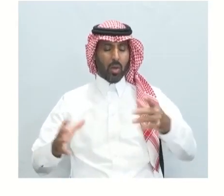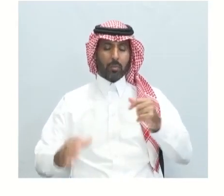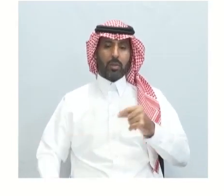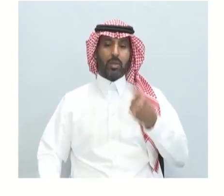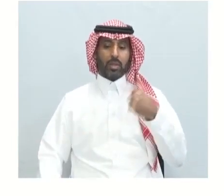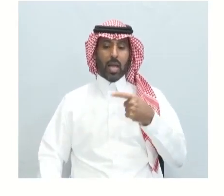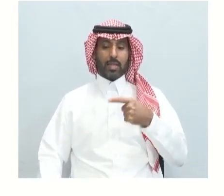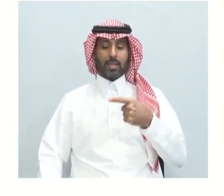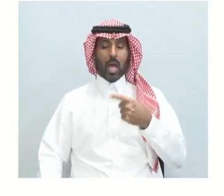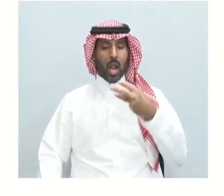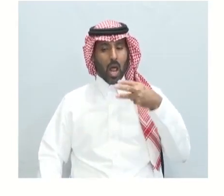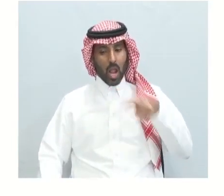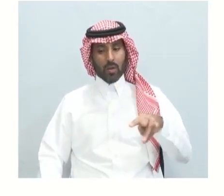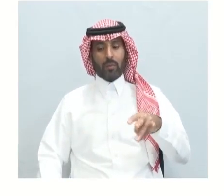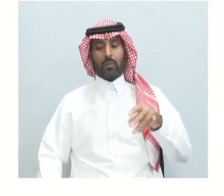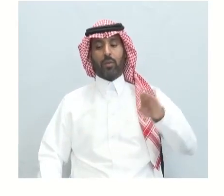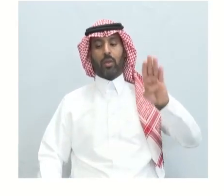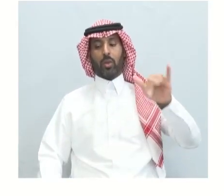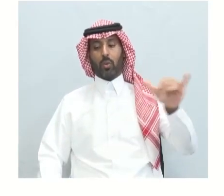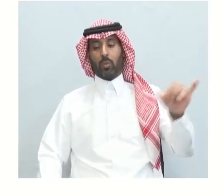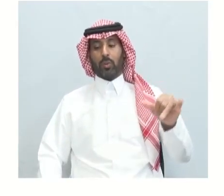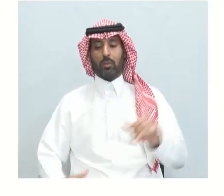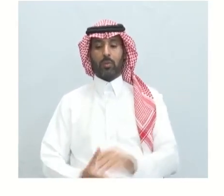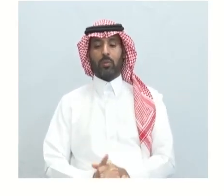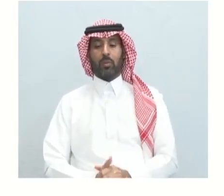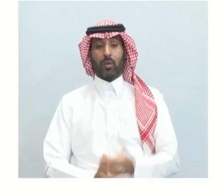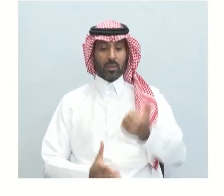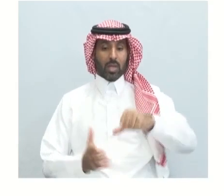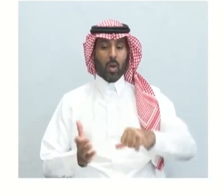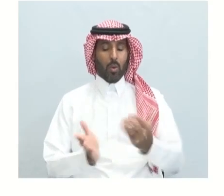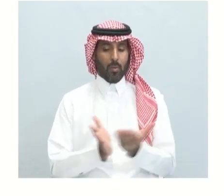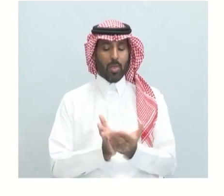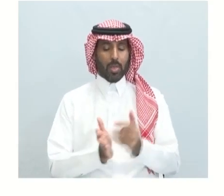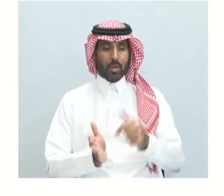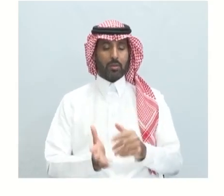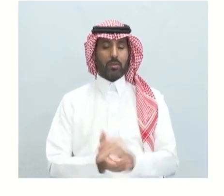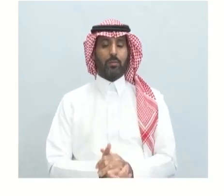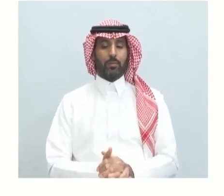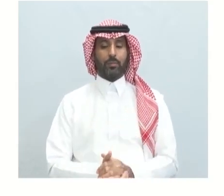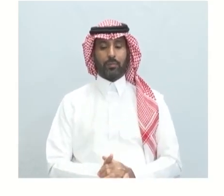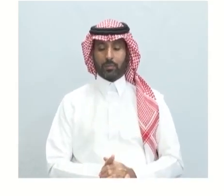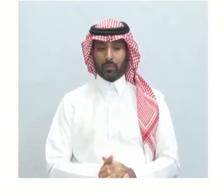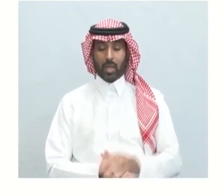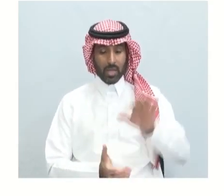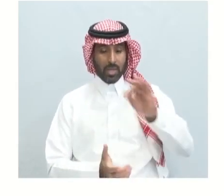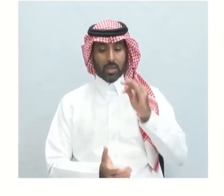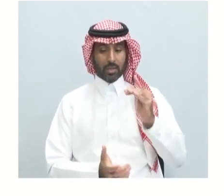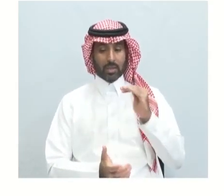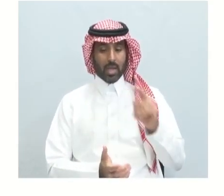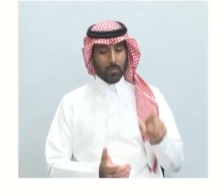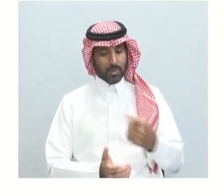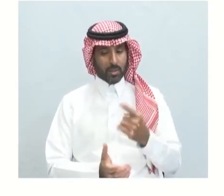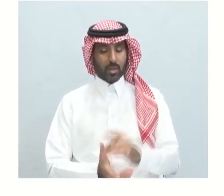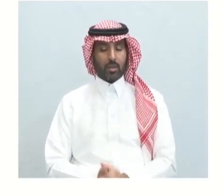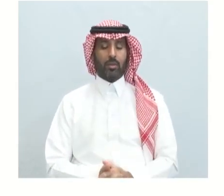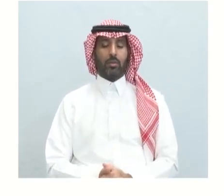متر مربع في تقويمنا الختامي لهذا اليوم اعزائي الطلبه اختر